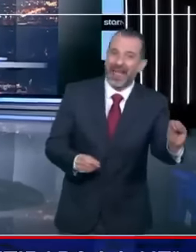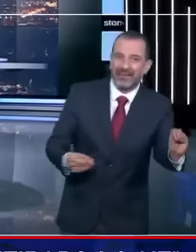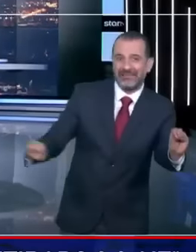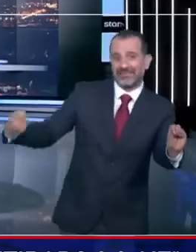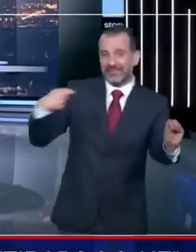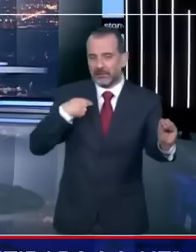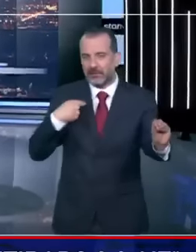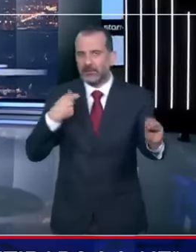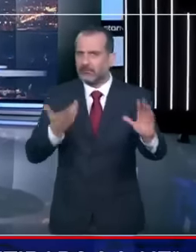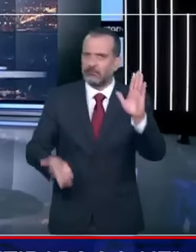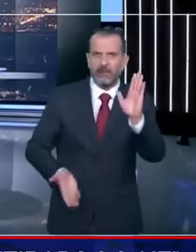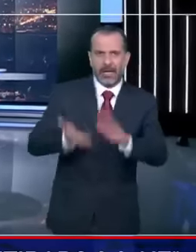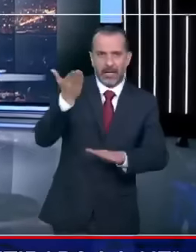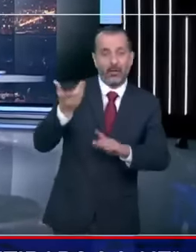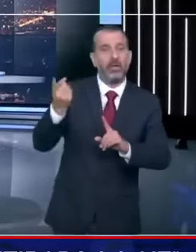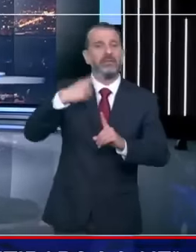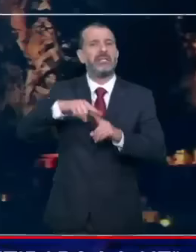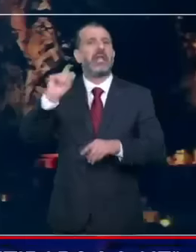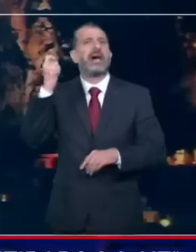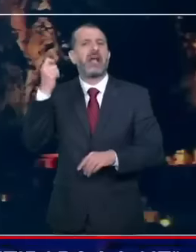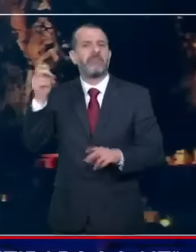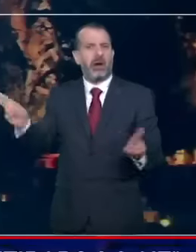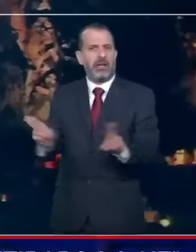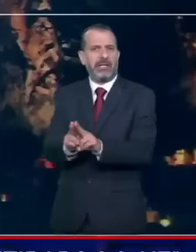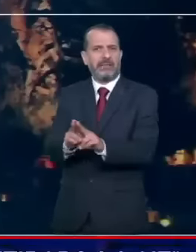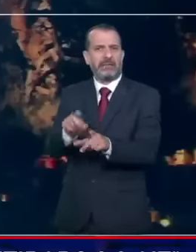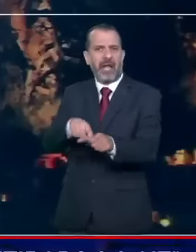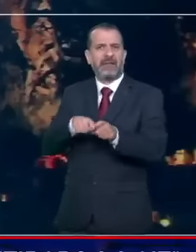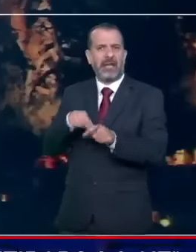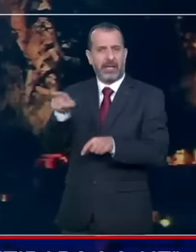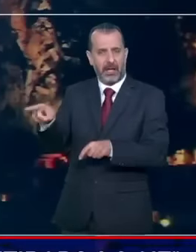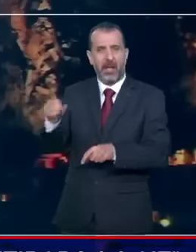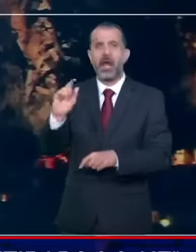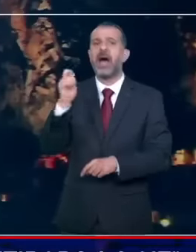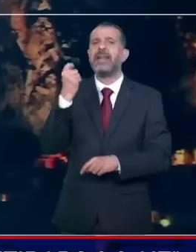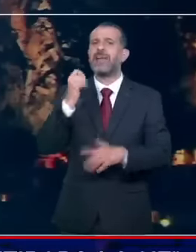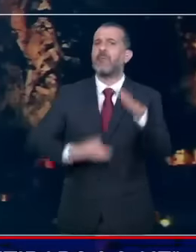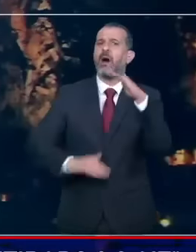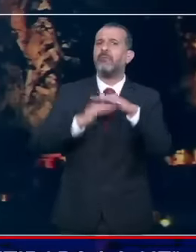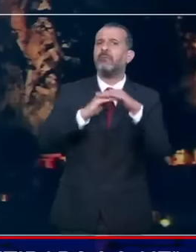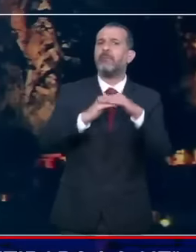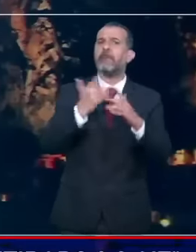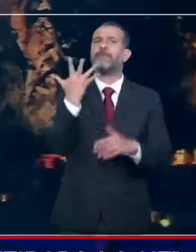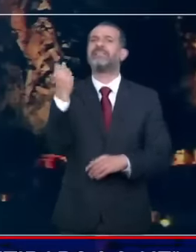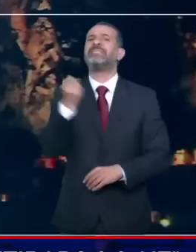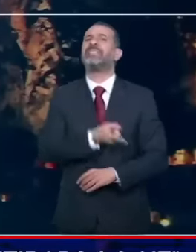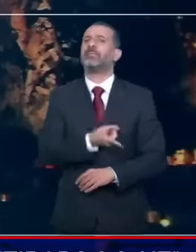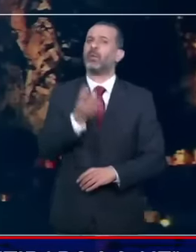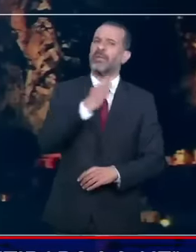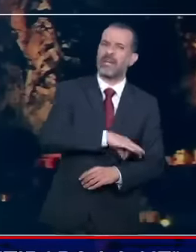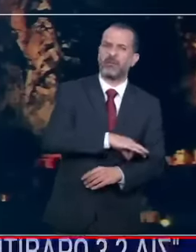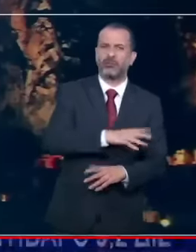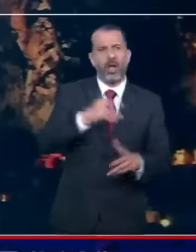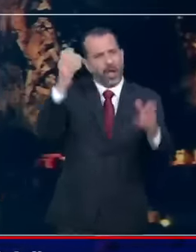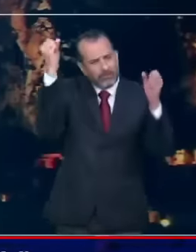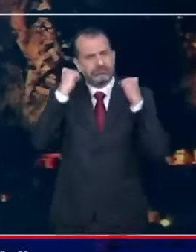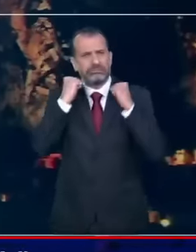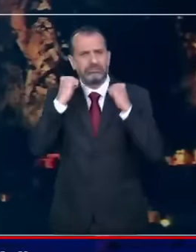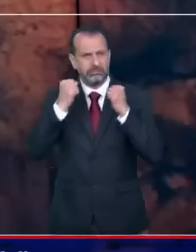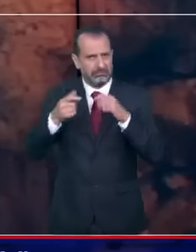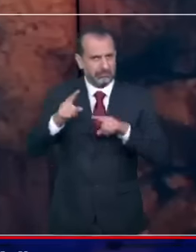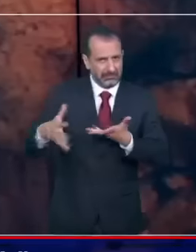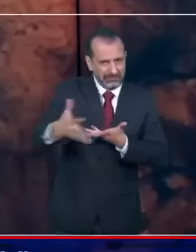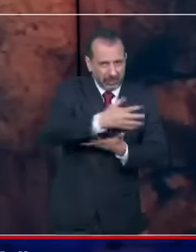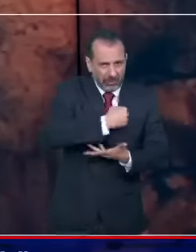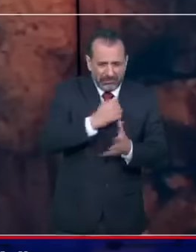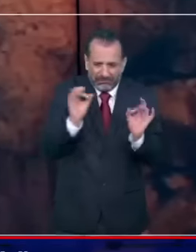ίδιο και στο λιγοπόλιο στο ρεύμα. Πείτε μου κάτι. Εάν βάλουμε ένα πλαφόν στο όριο κέρδους στο ρεύμα 5%, τι αντίκτυπο έχει αυτό δημοσιονομικά?